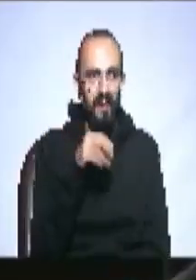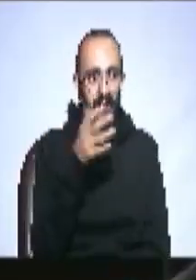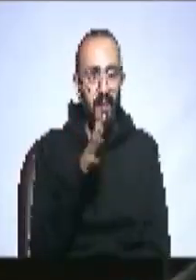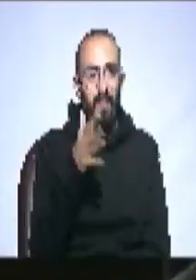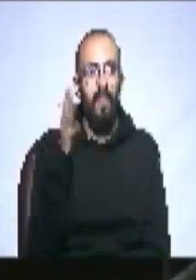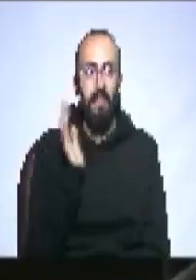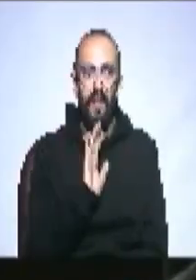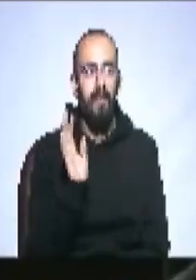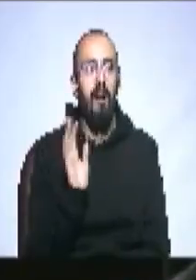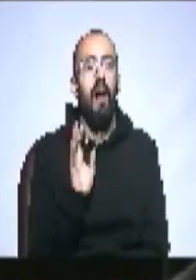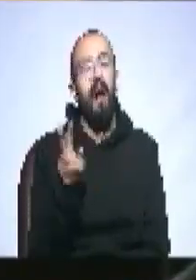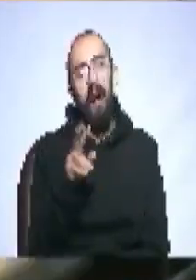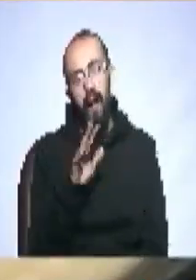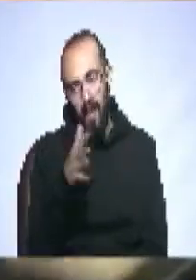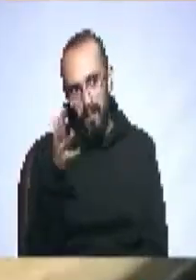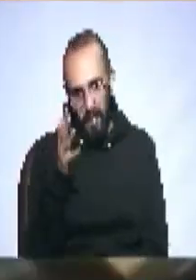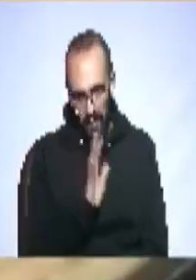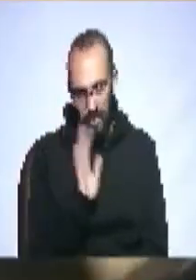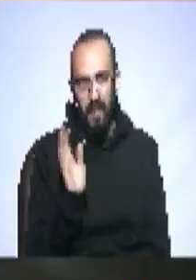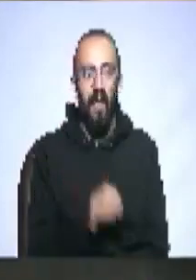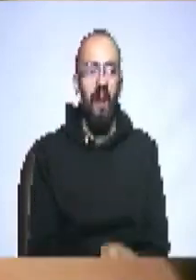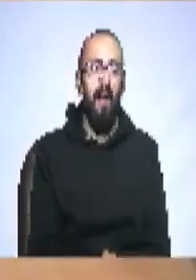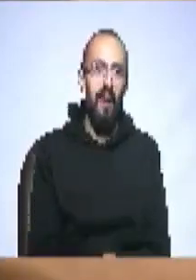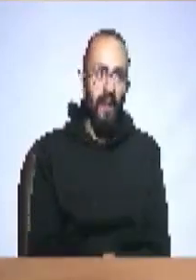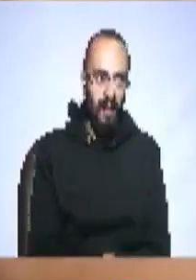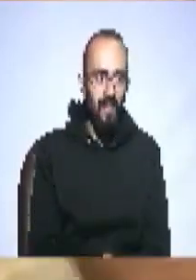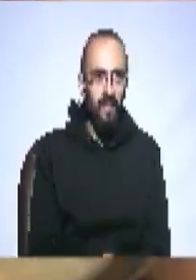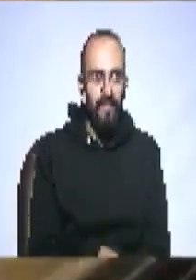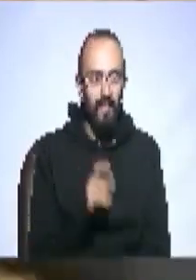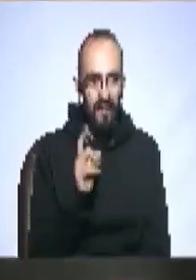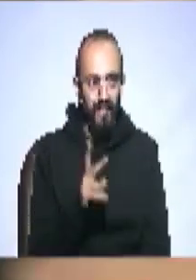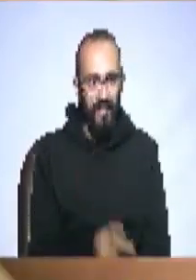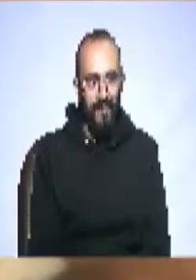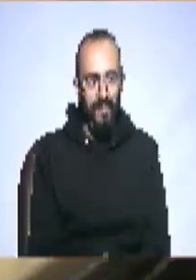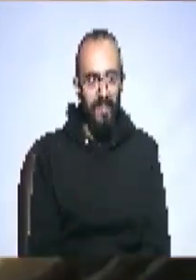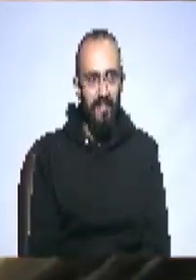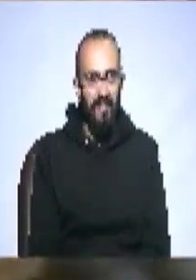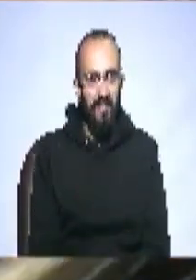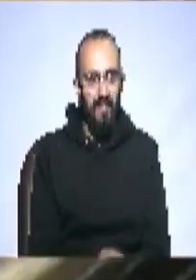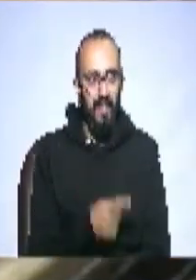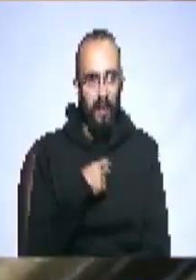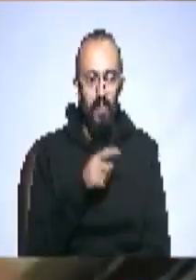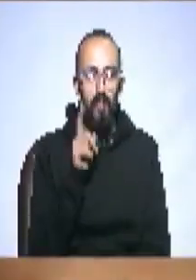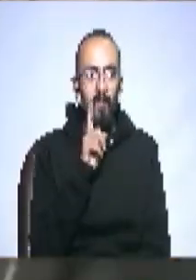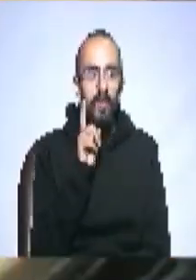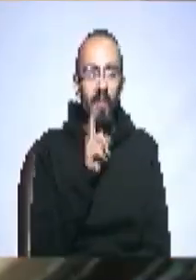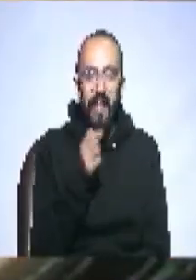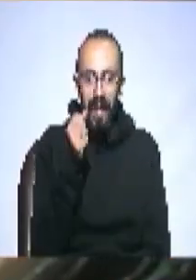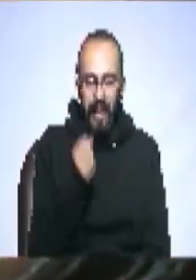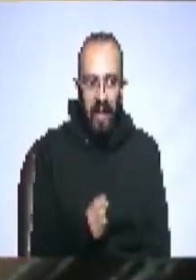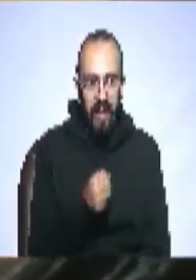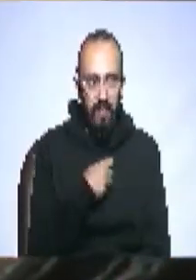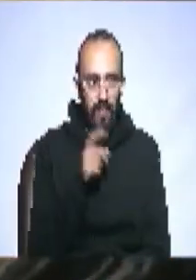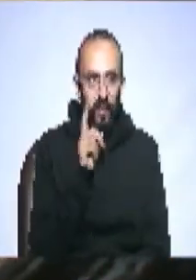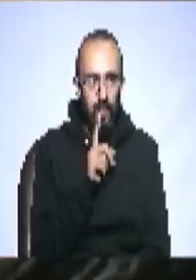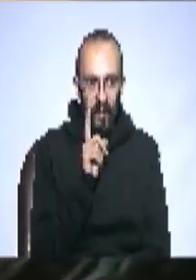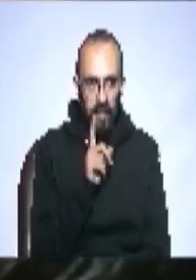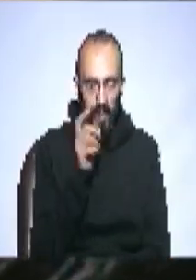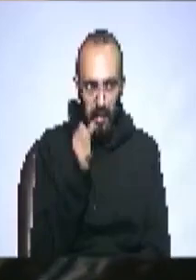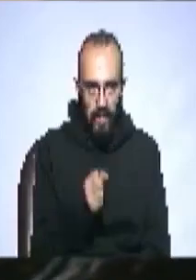يعني نلمعه، ده بنلمع بيه بس يعني كويس. وانا قلت ان انا مش عايز قوامها يبقى تقيل،